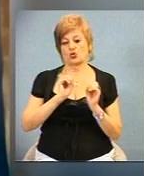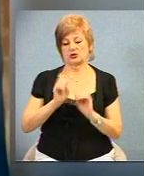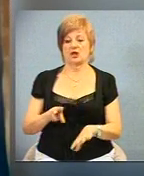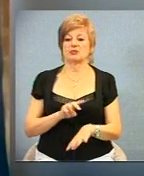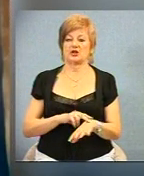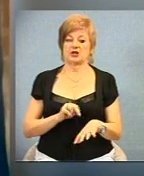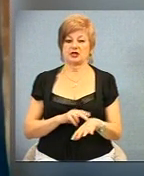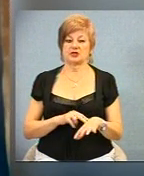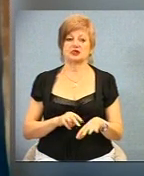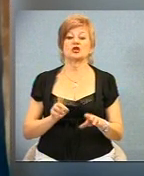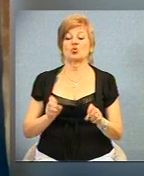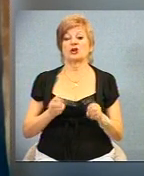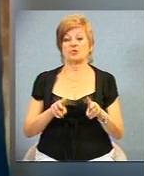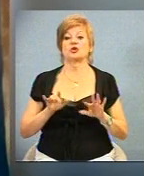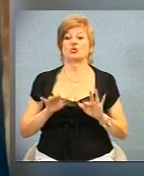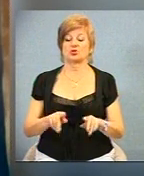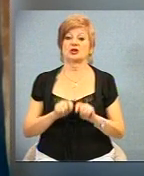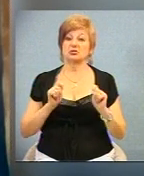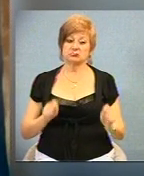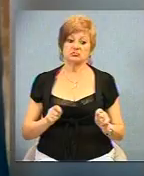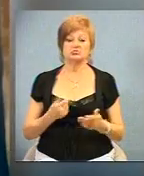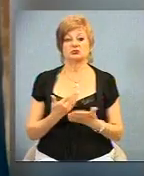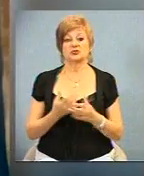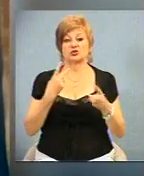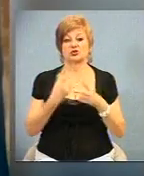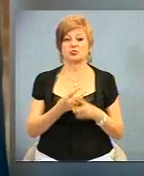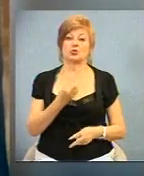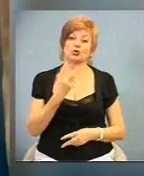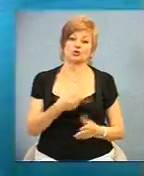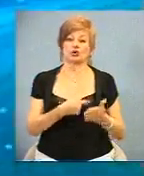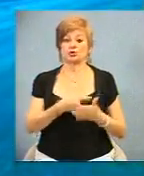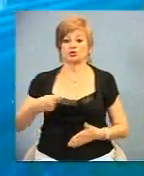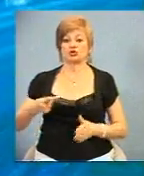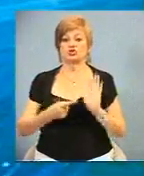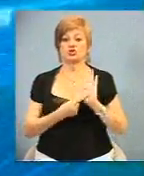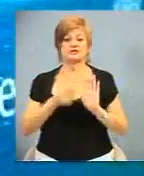правоохоронцям. Відкрите кримінальне провадження, санкція статті передбачає позбавлення волі від 3 до 6 років.